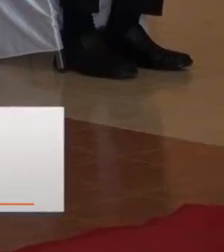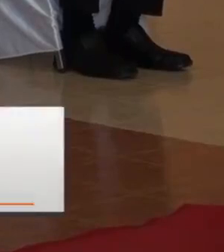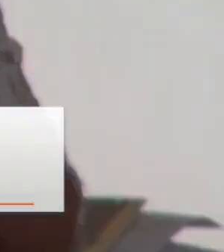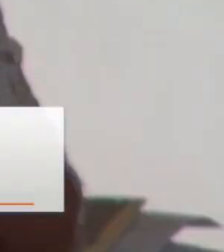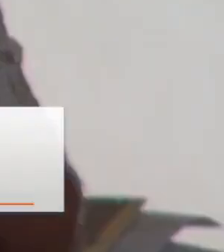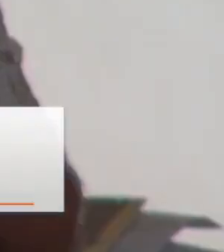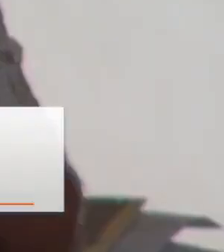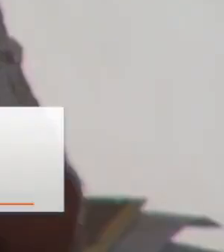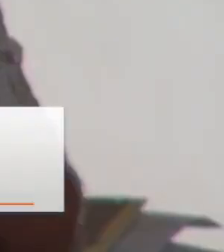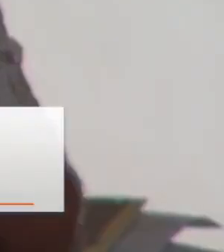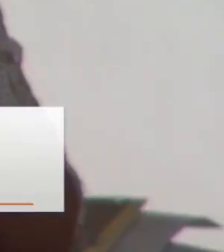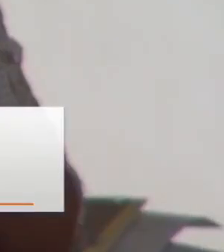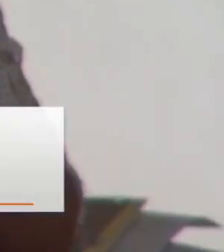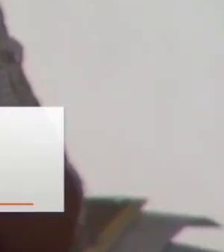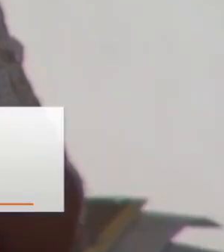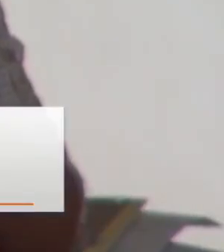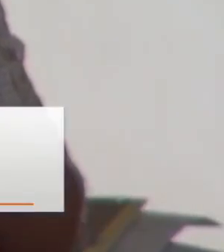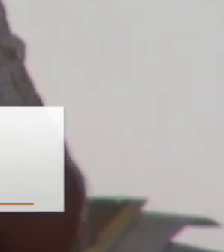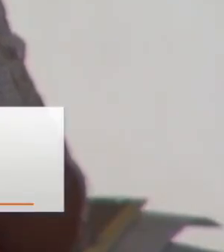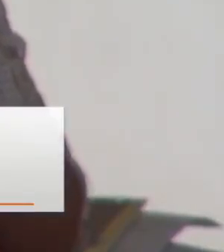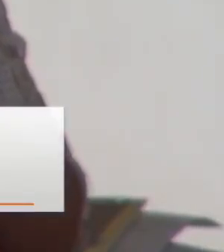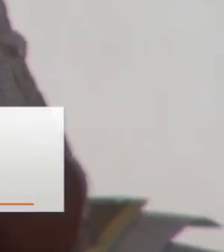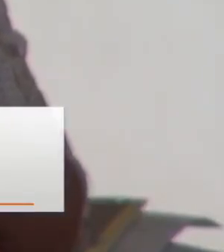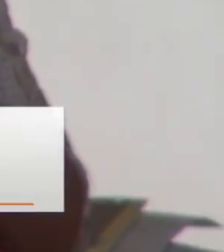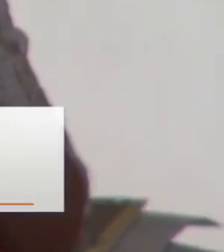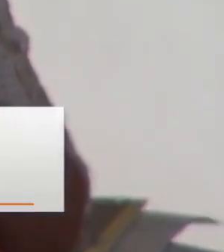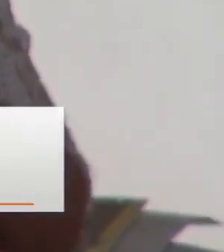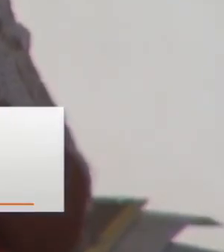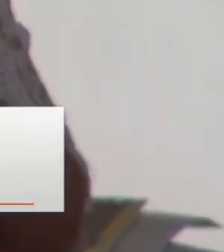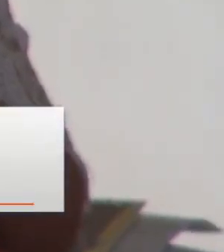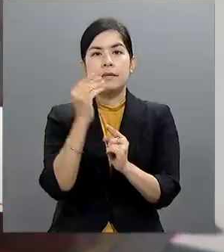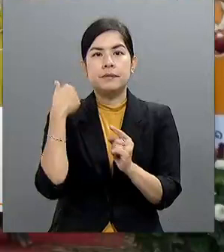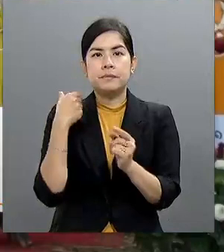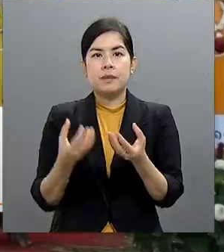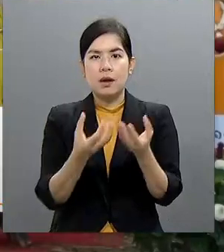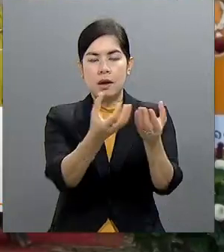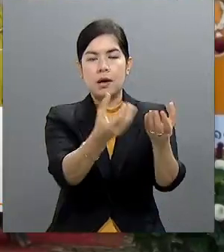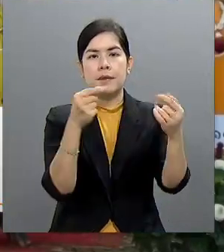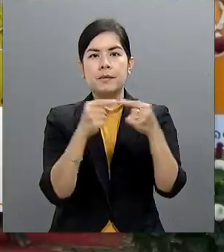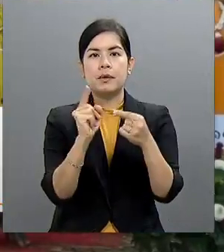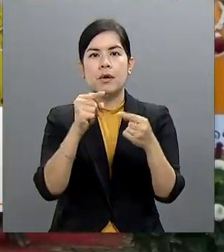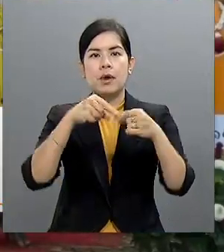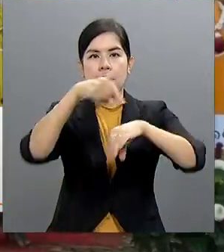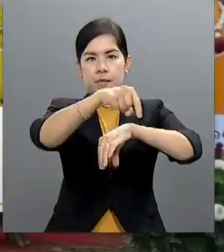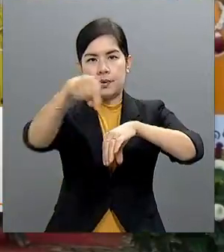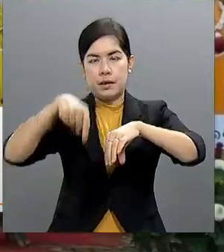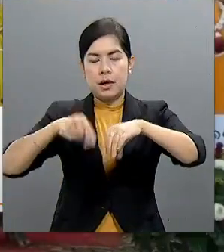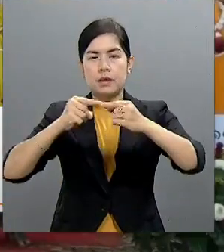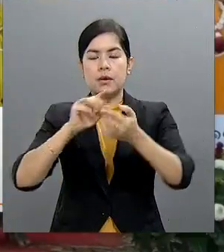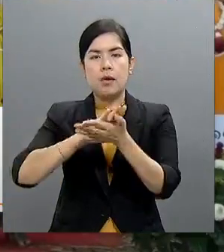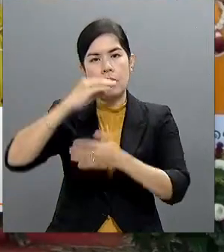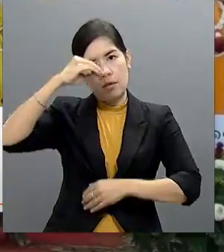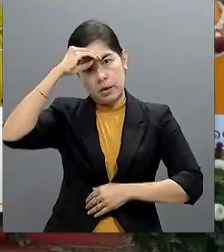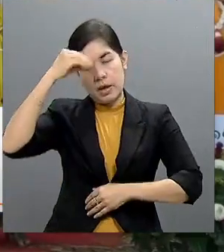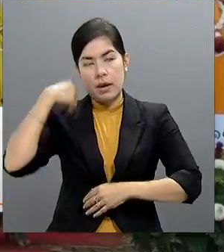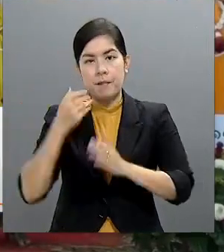พิธีสมโภชเทียนพรรษาและมอบเทียนพรรษาแก่หน่วยงานสถานศึกษาเพื่อนำไปถวายวัดในเขตเทศบาลน